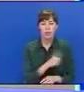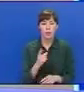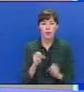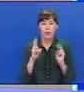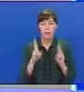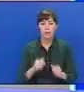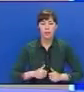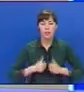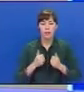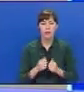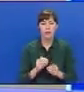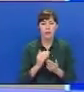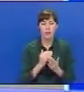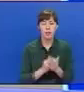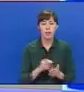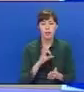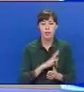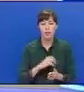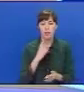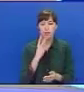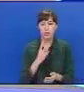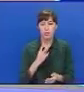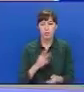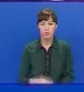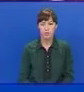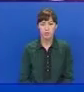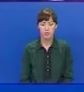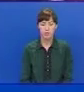бекінген. Бағдарлама шарапаты жайлы келесі бейнесюжетте.